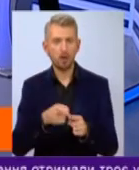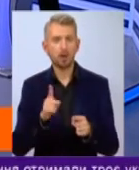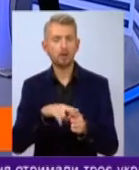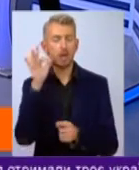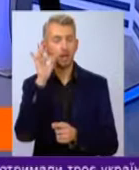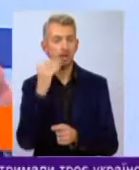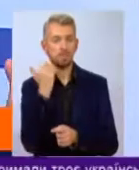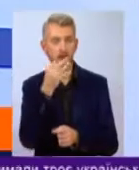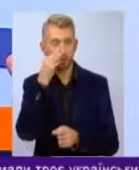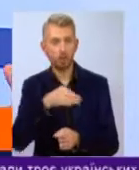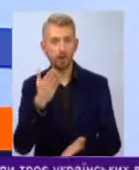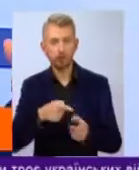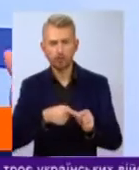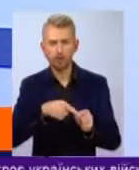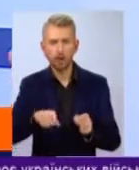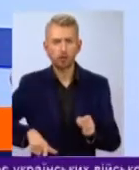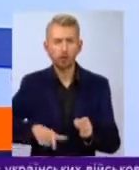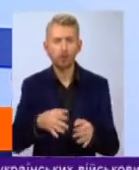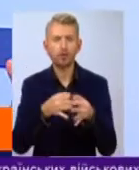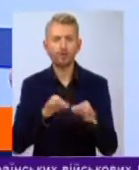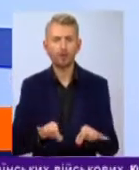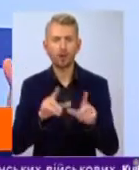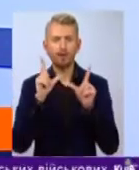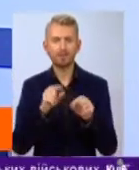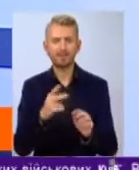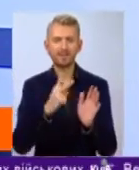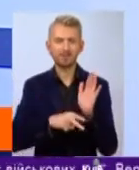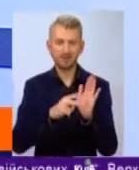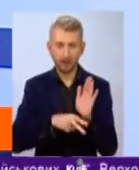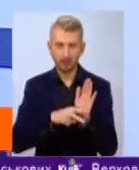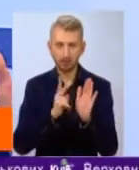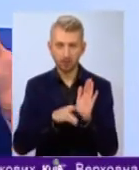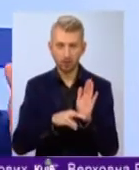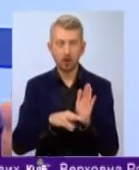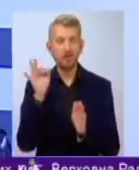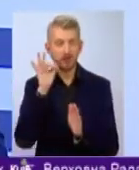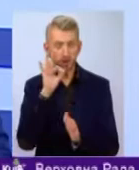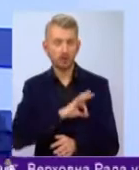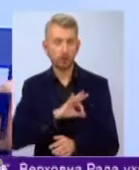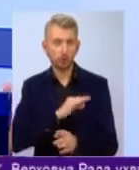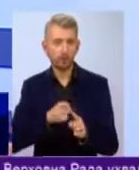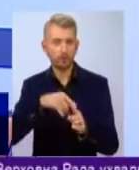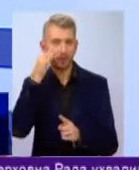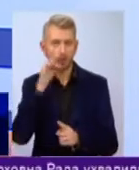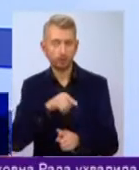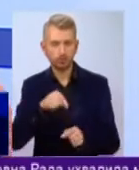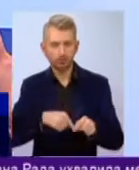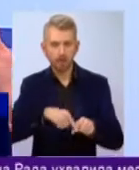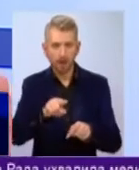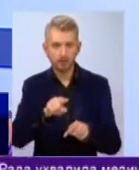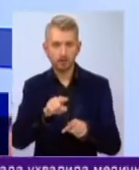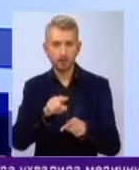німецький досвід. Якщо ділянка дороги дозволяє їхати 70 безпечно, в Німеччині використовують цей досвід, на цій ділянці